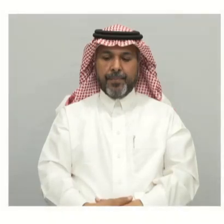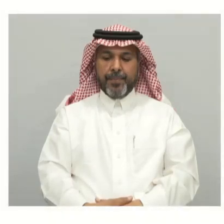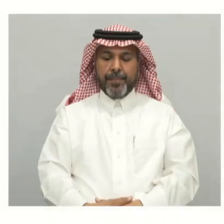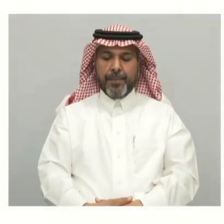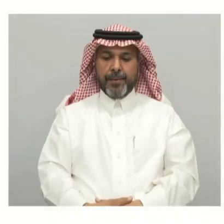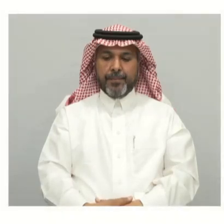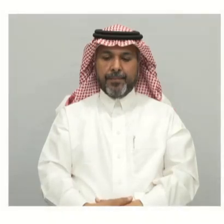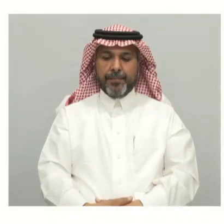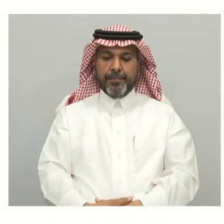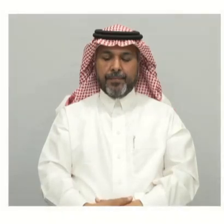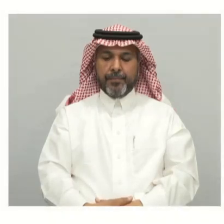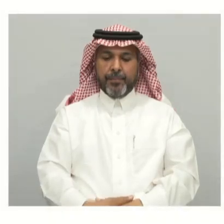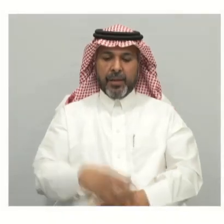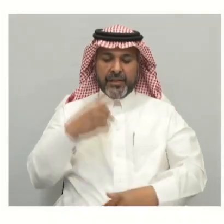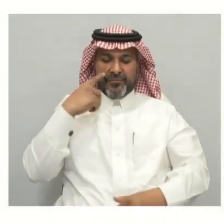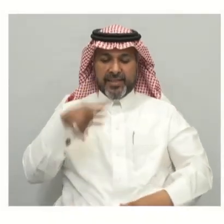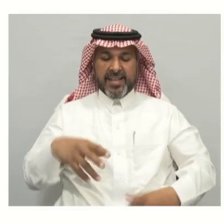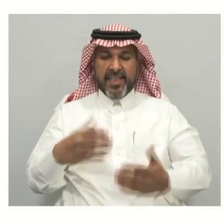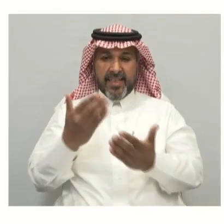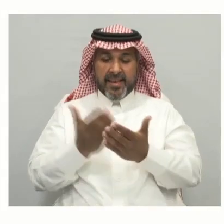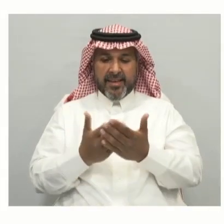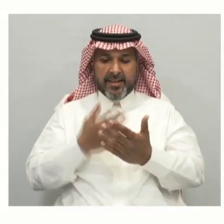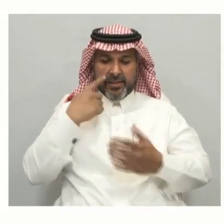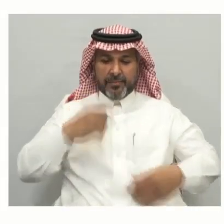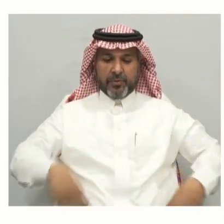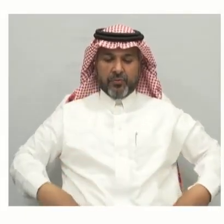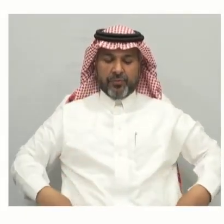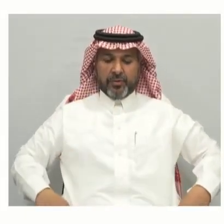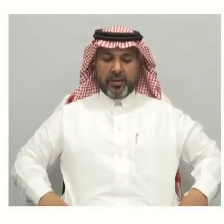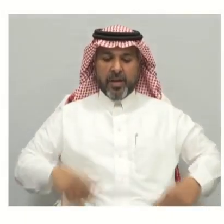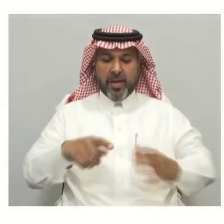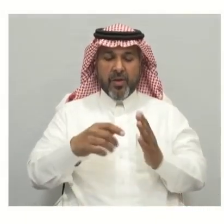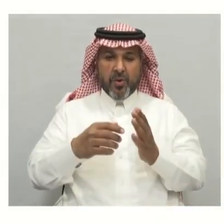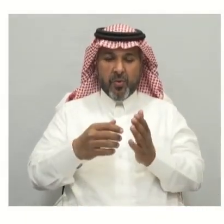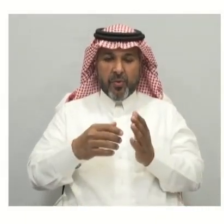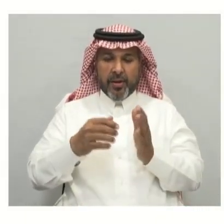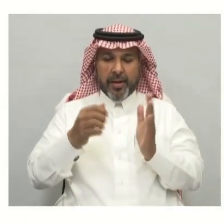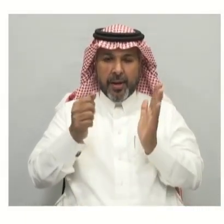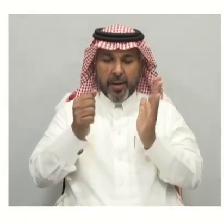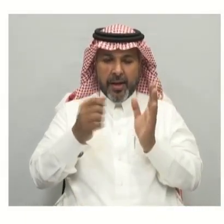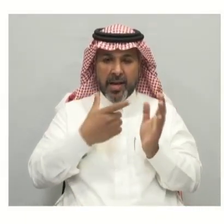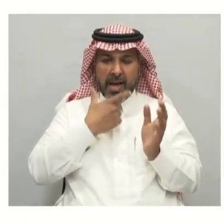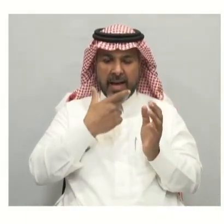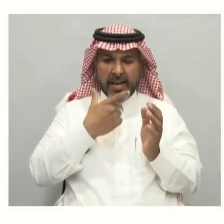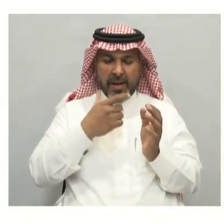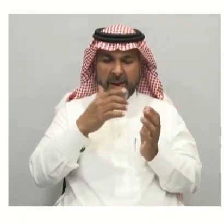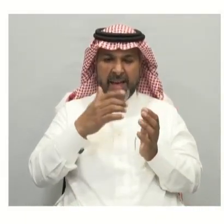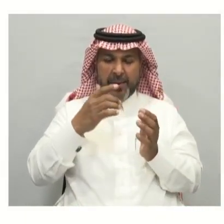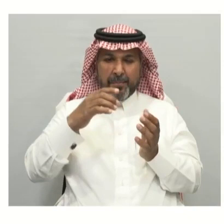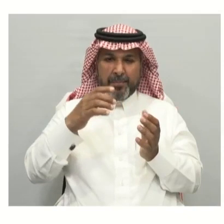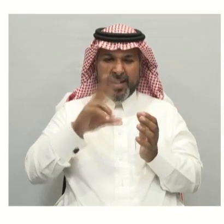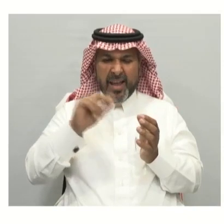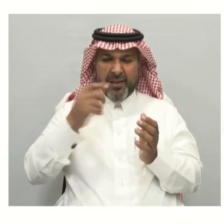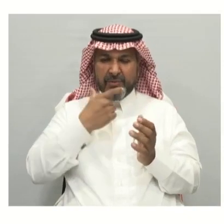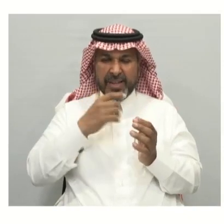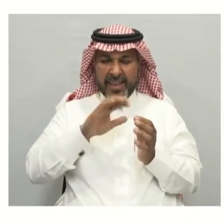التمثيل البياني المجاور يوضح مقدار الزياده في عدد سكان احدى المدن الصغيره هذا التمثيل